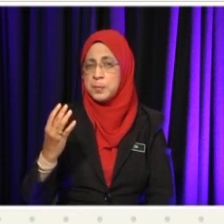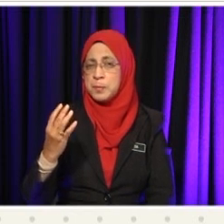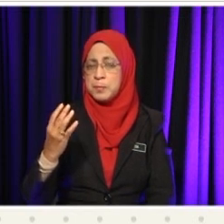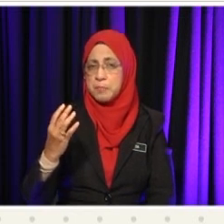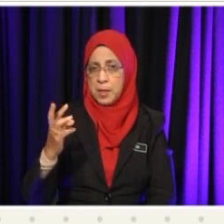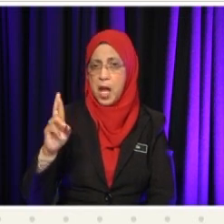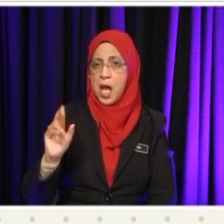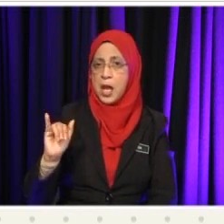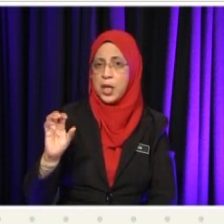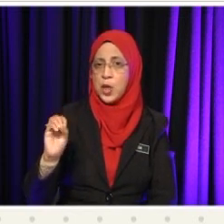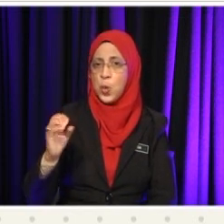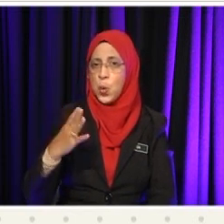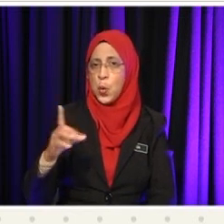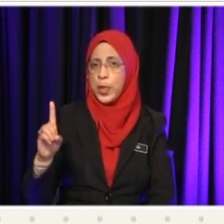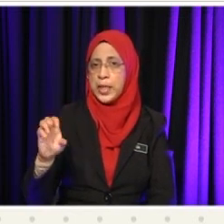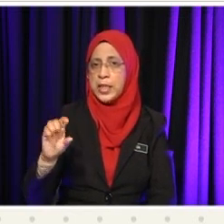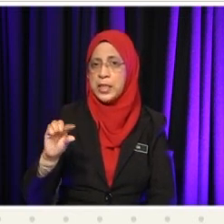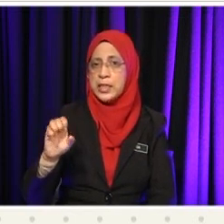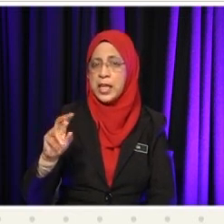genero yaitu